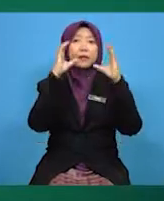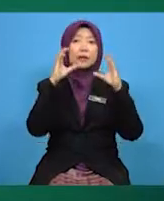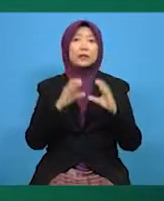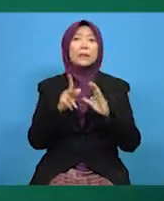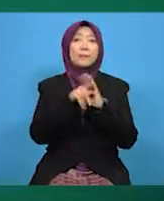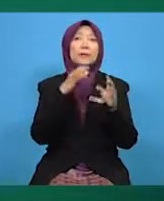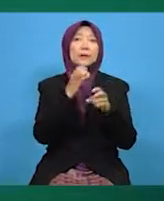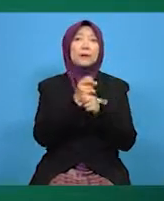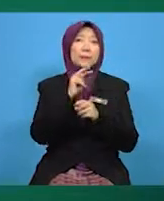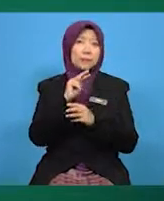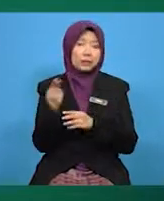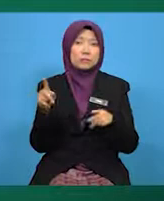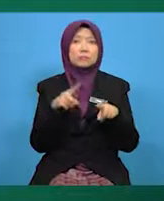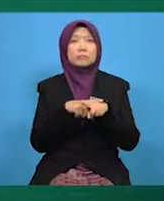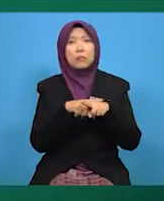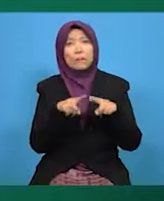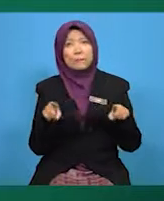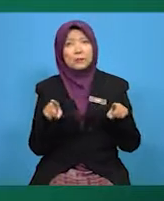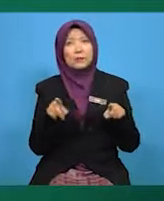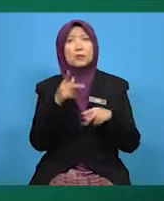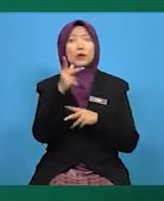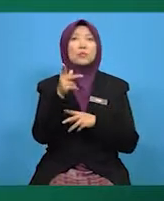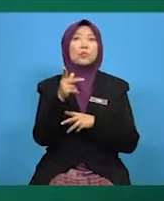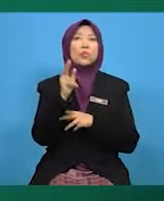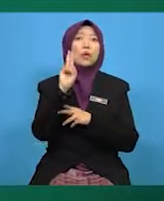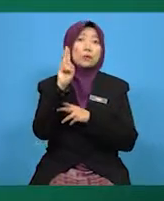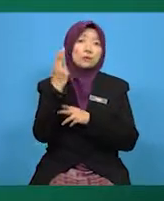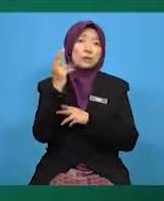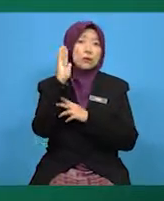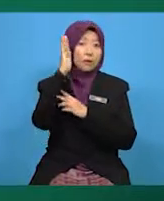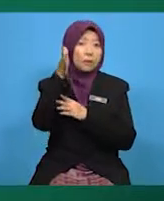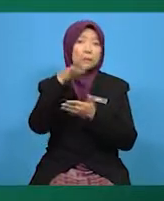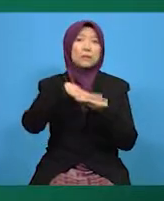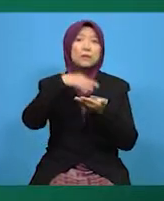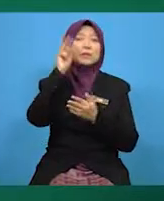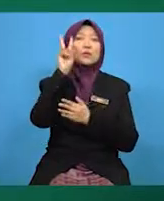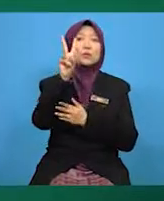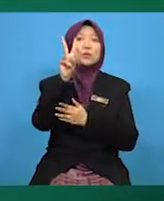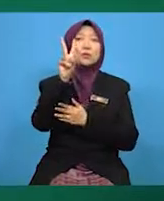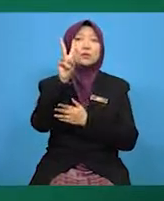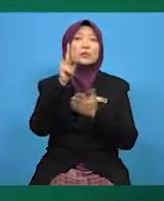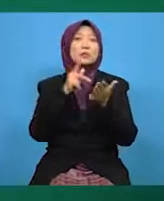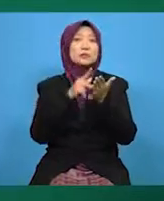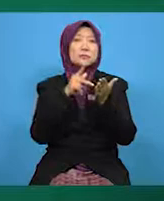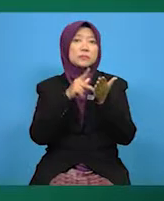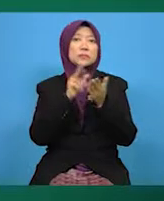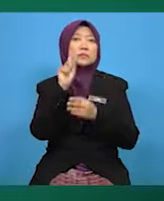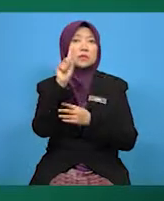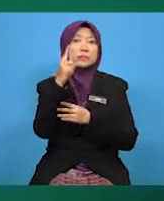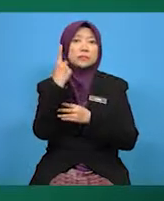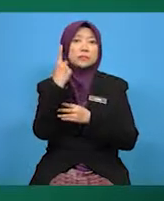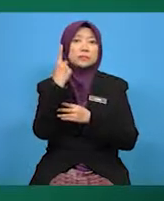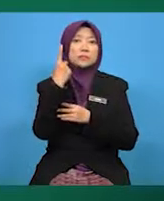pendapatan. Tetapi, kamu hanya perlu mempelajari dua kaedah penghitungan sahaja,